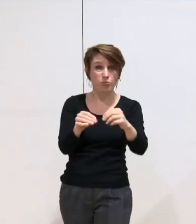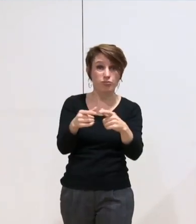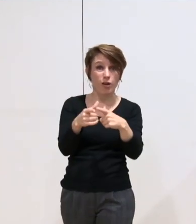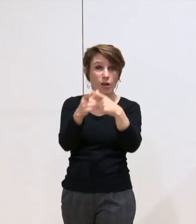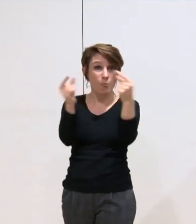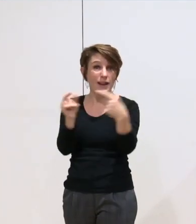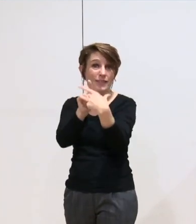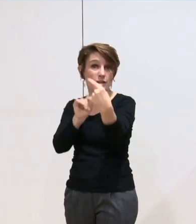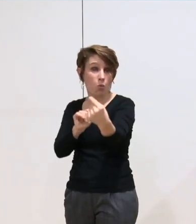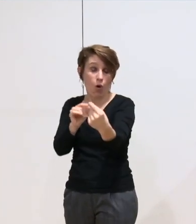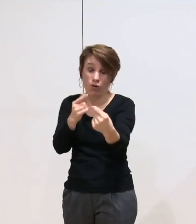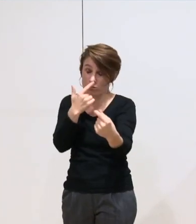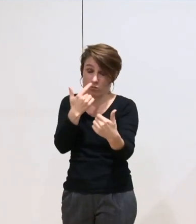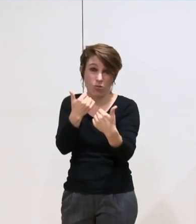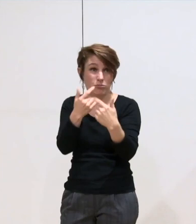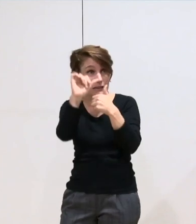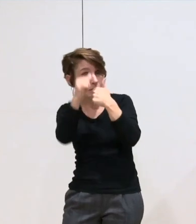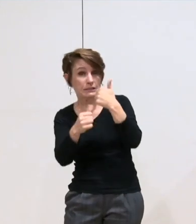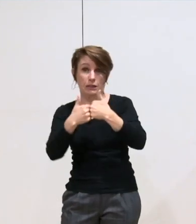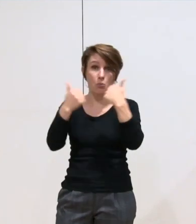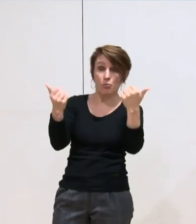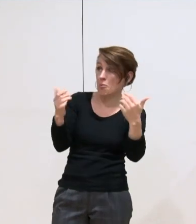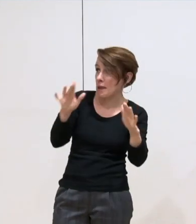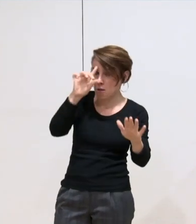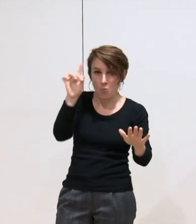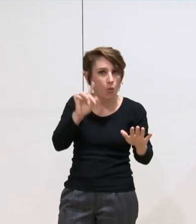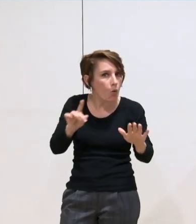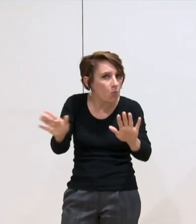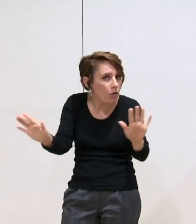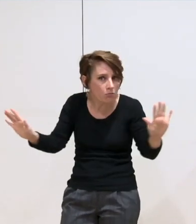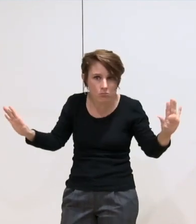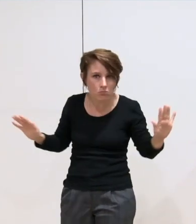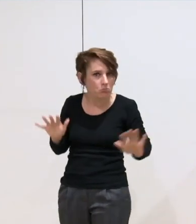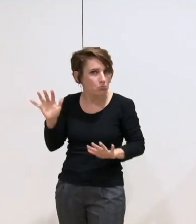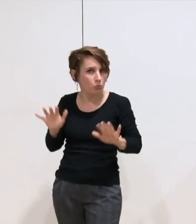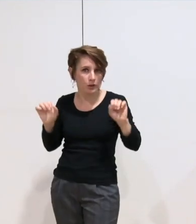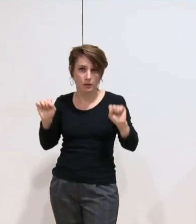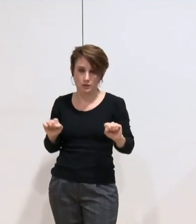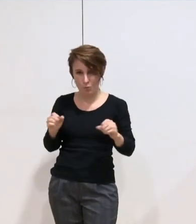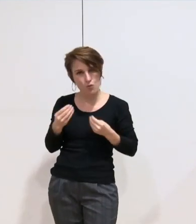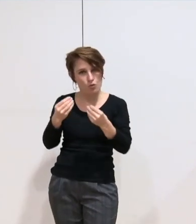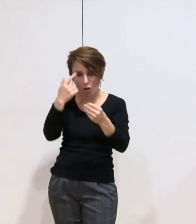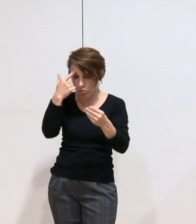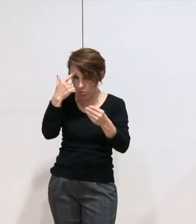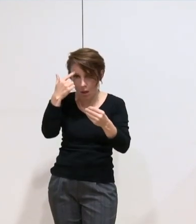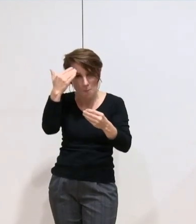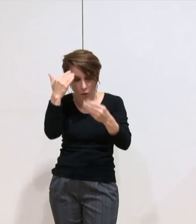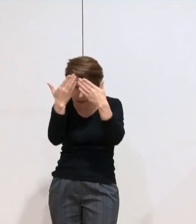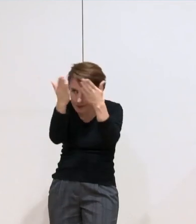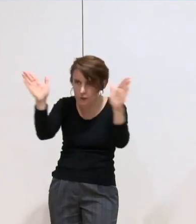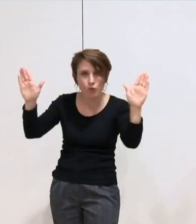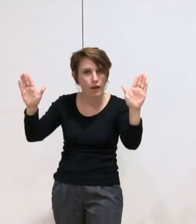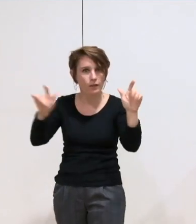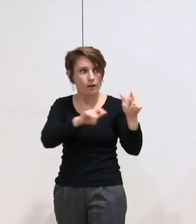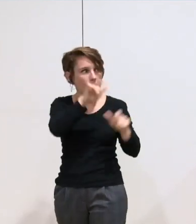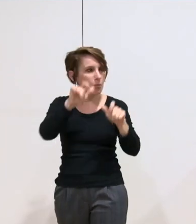manifestation. Pourquoi pas? Là aussi, ça peut permettre, après tout, de faire tomber quelques barrières et de faire en sorte que des gens s'y rendent